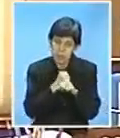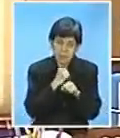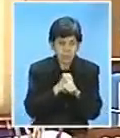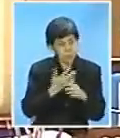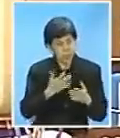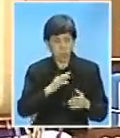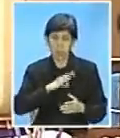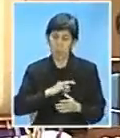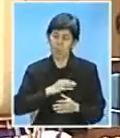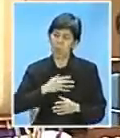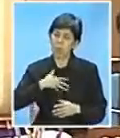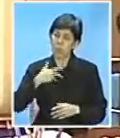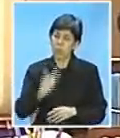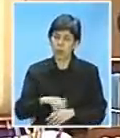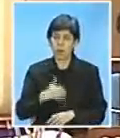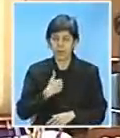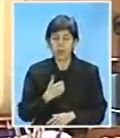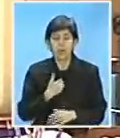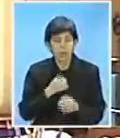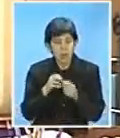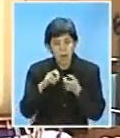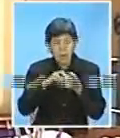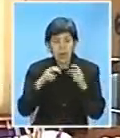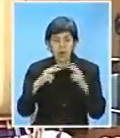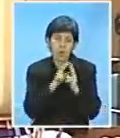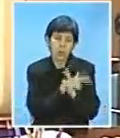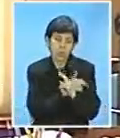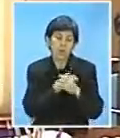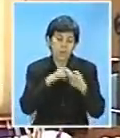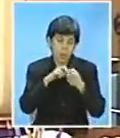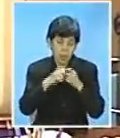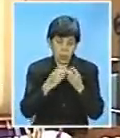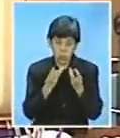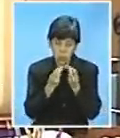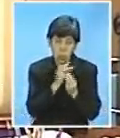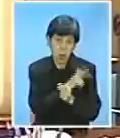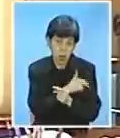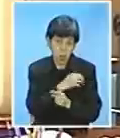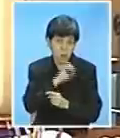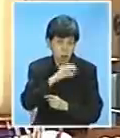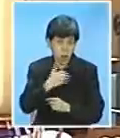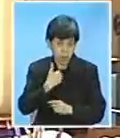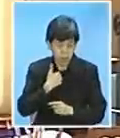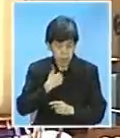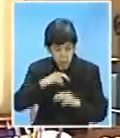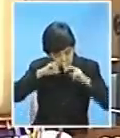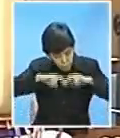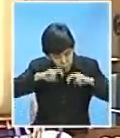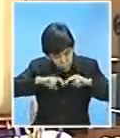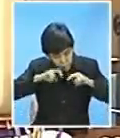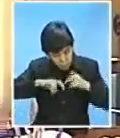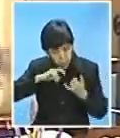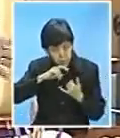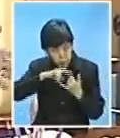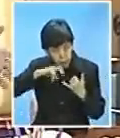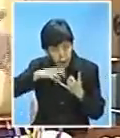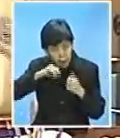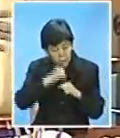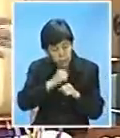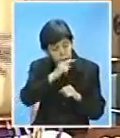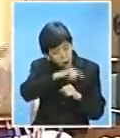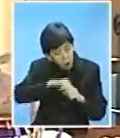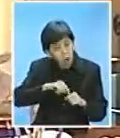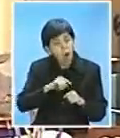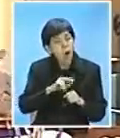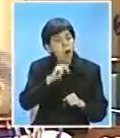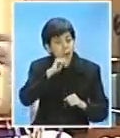มก็ฟังแล้วไม่สบายใจเพราะนั้นเดี๋ยวกระทบกระทรวงสาธารณสุขครับตัวเลขที่หมอยืนยันนั้นหลังจากพิสูจน์เสร็จแล้วนะครับถึงจะมาเข้าว่าโอเค